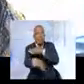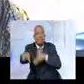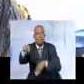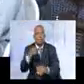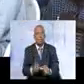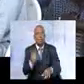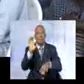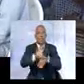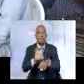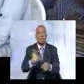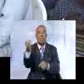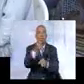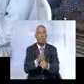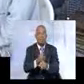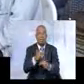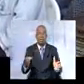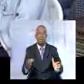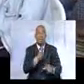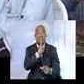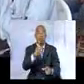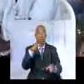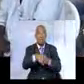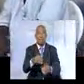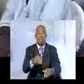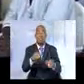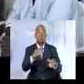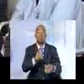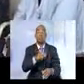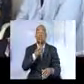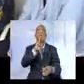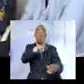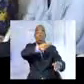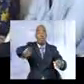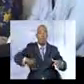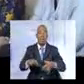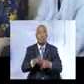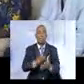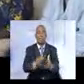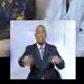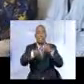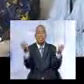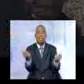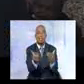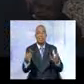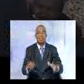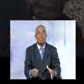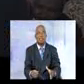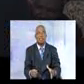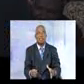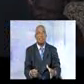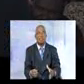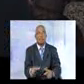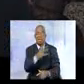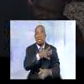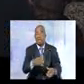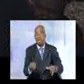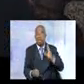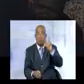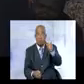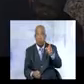président, va assurer la coordination de toutes les activités de l'ANPCCI au plan local. Savadogo Salam